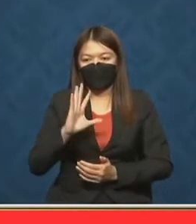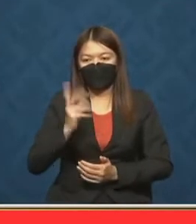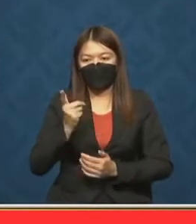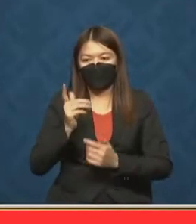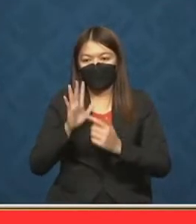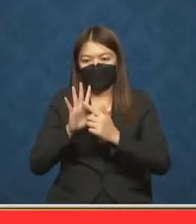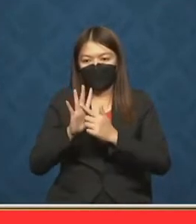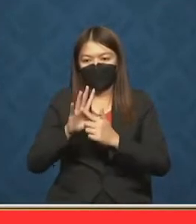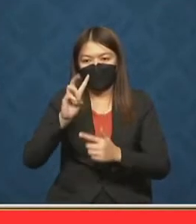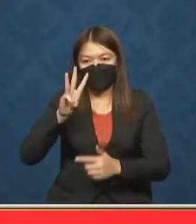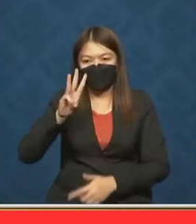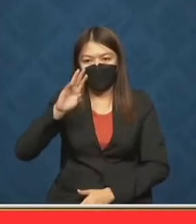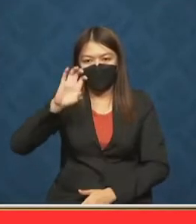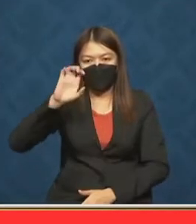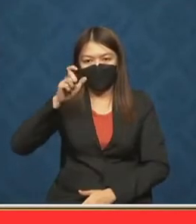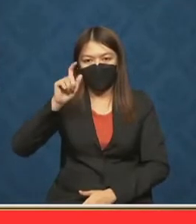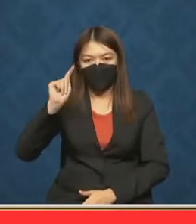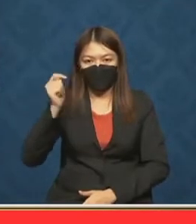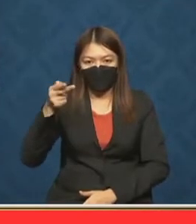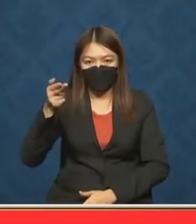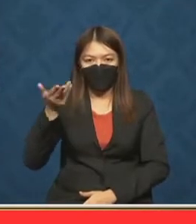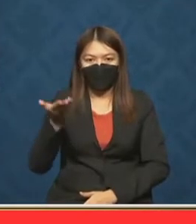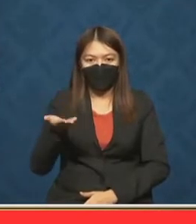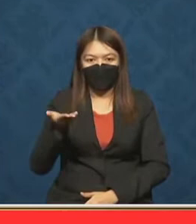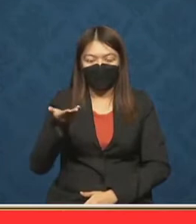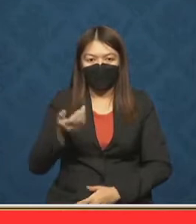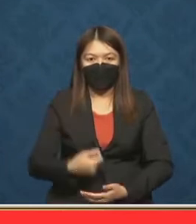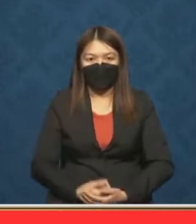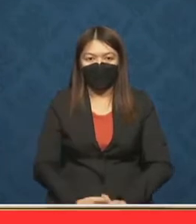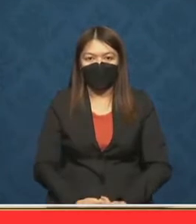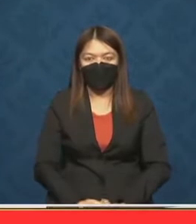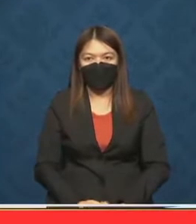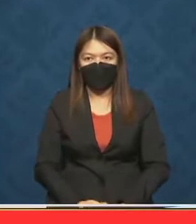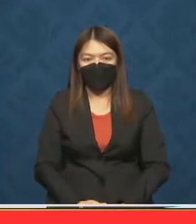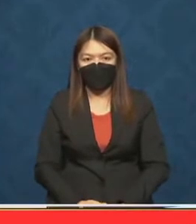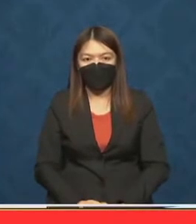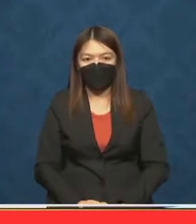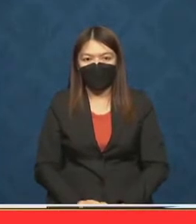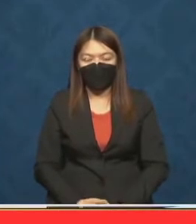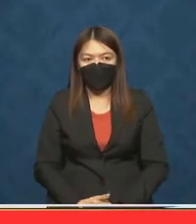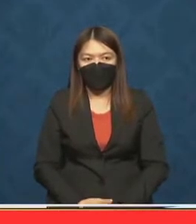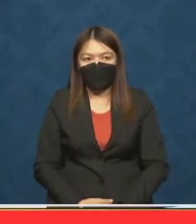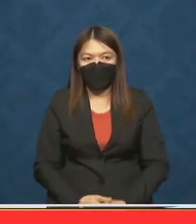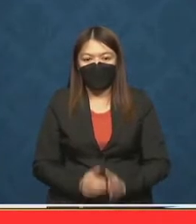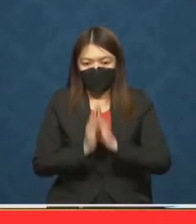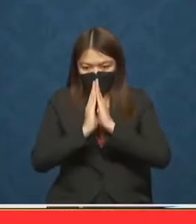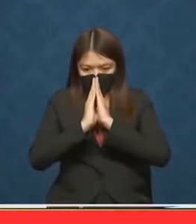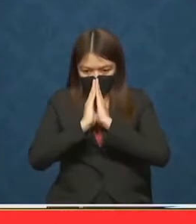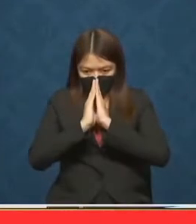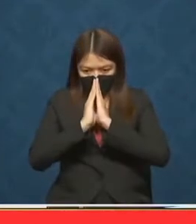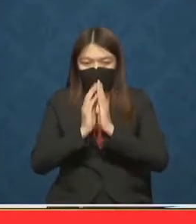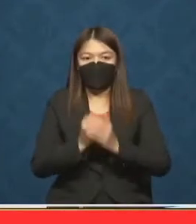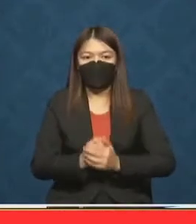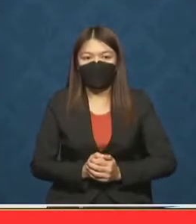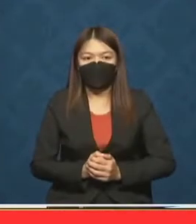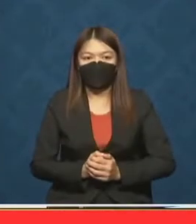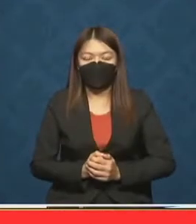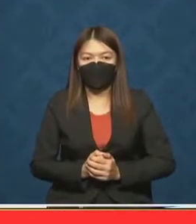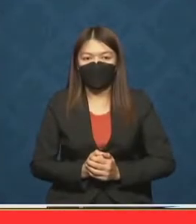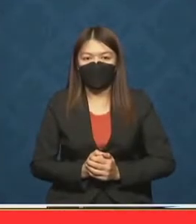อขอบเรีนท่านประทานทุที่ข้ารบ